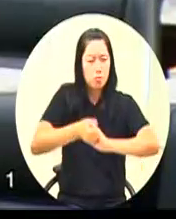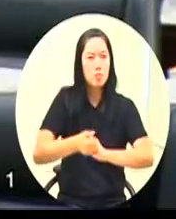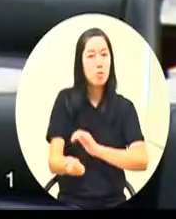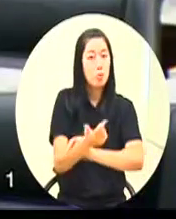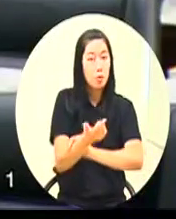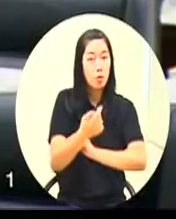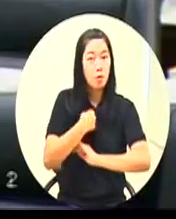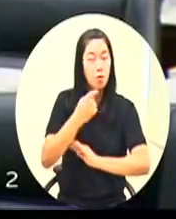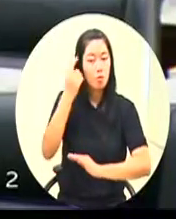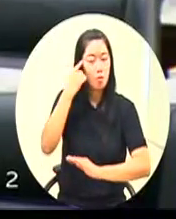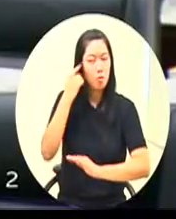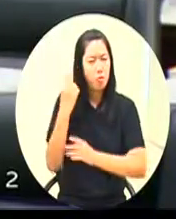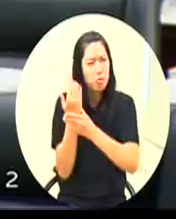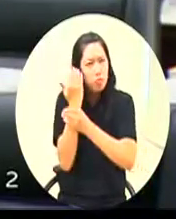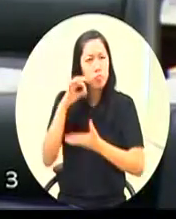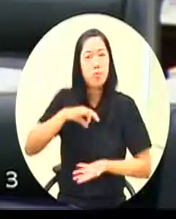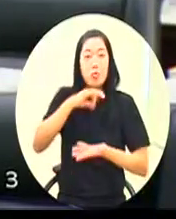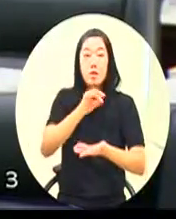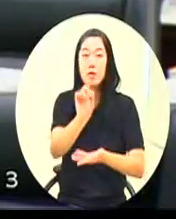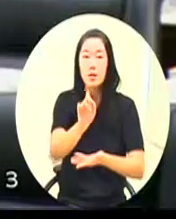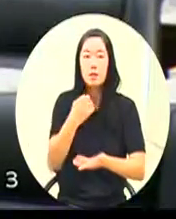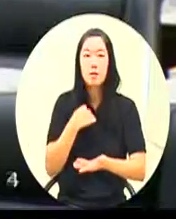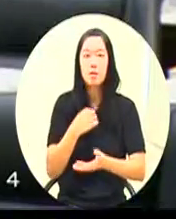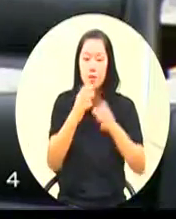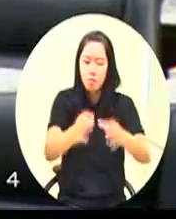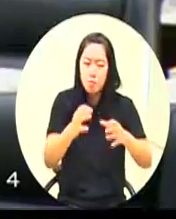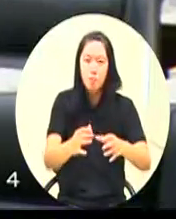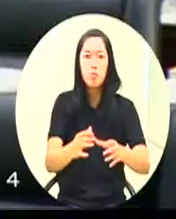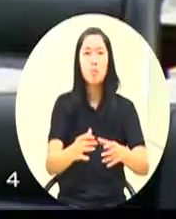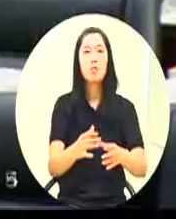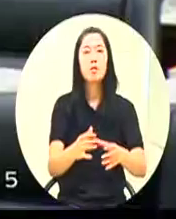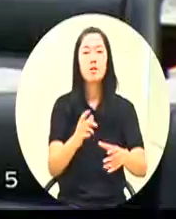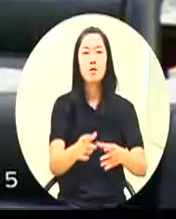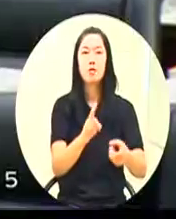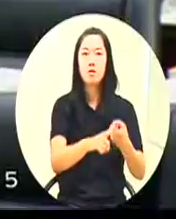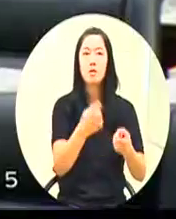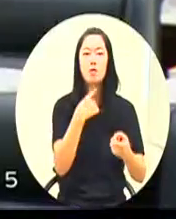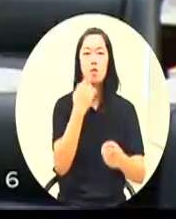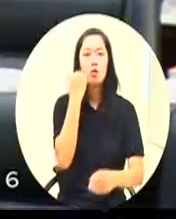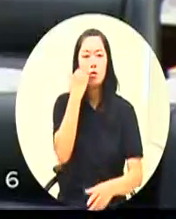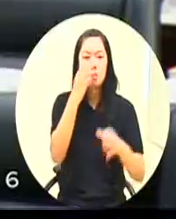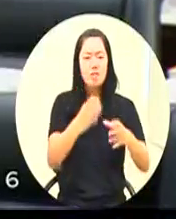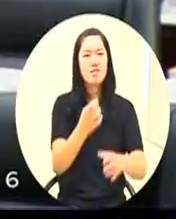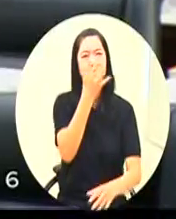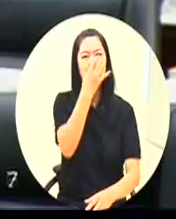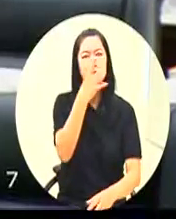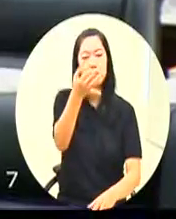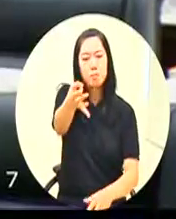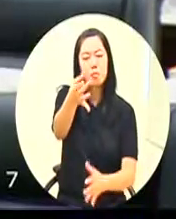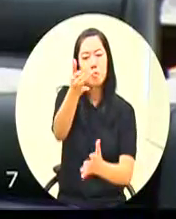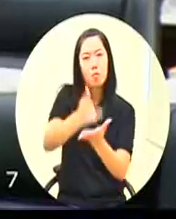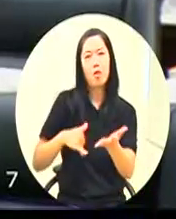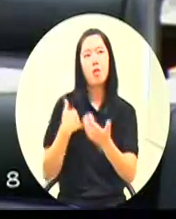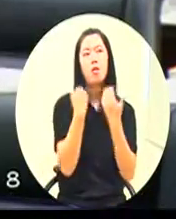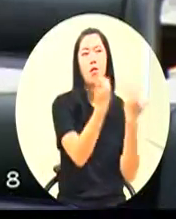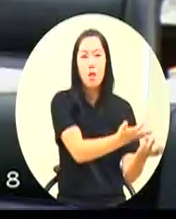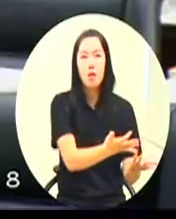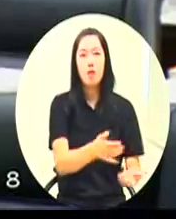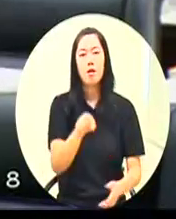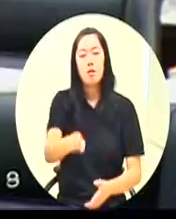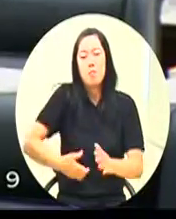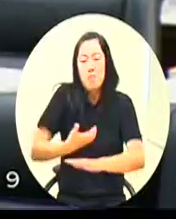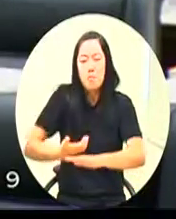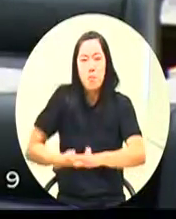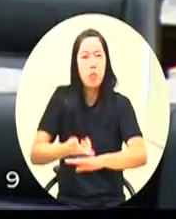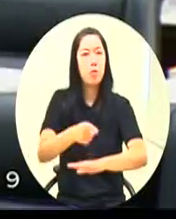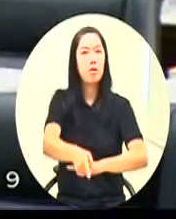建议是，如果你们能盖就盖，不能盖就赶工不要多啊，钱退退很难啊，卖个不要花时间在这里，总是